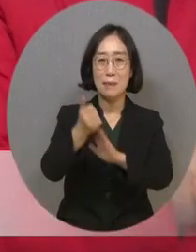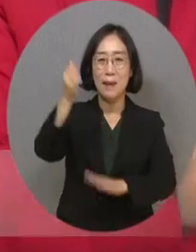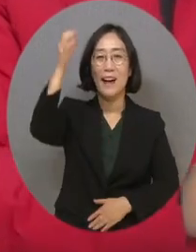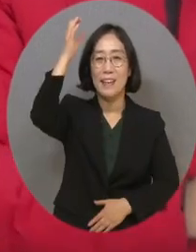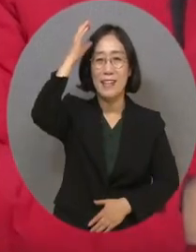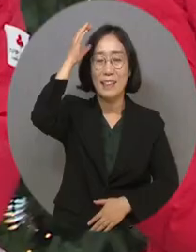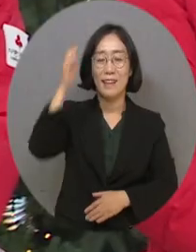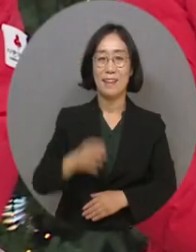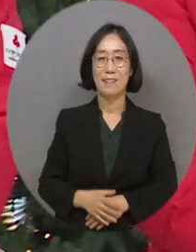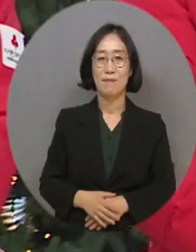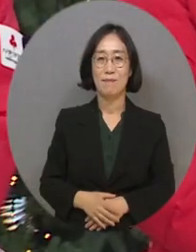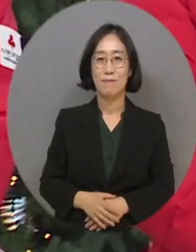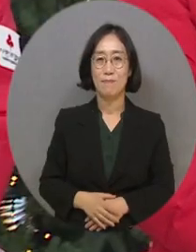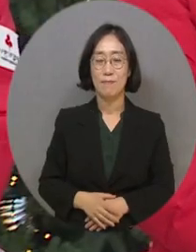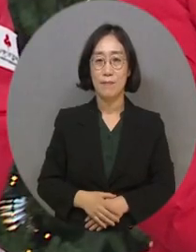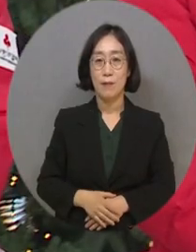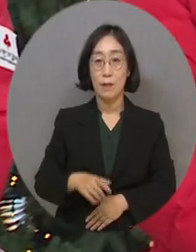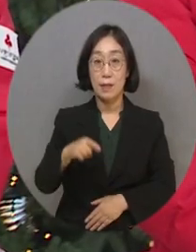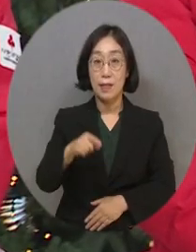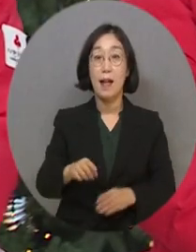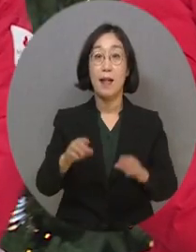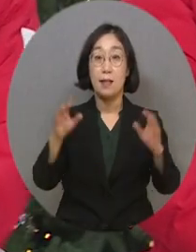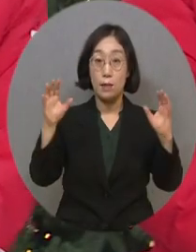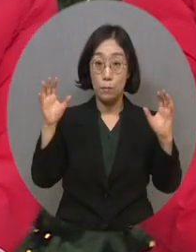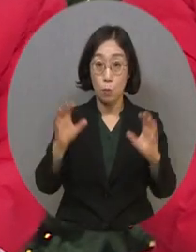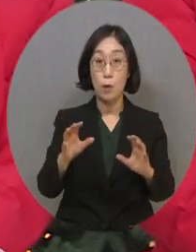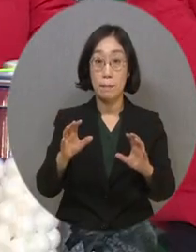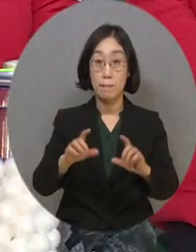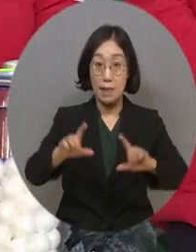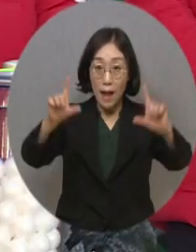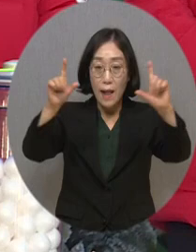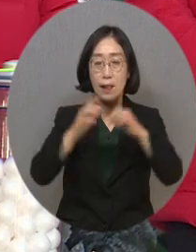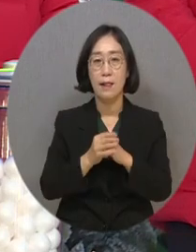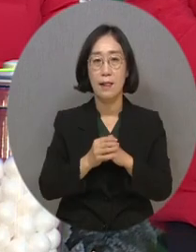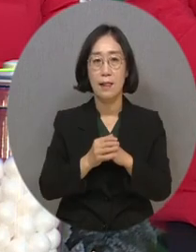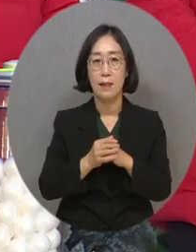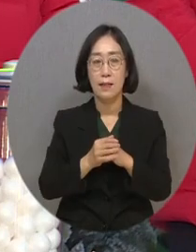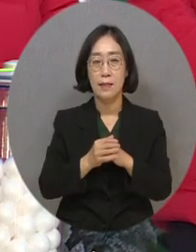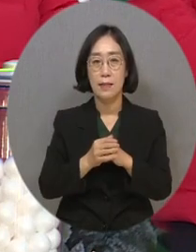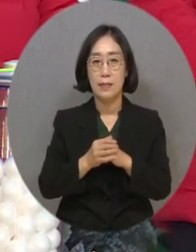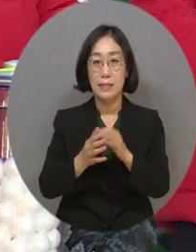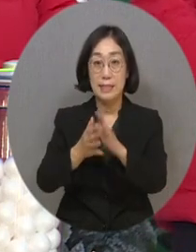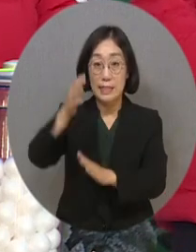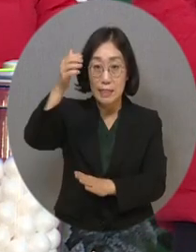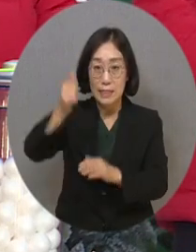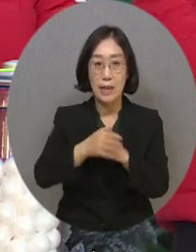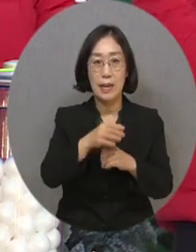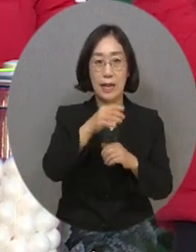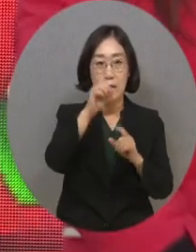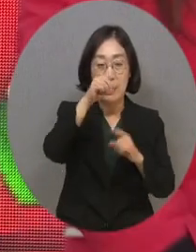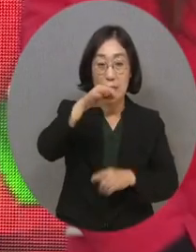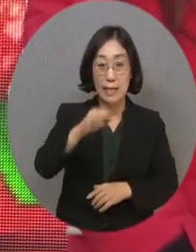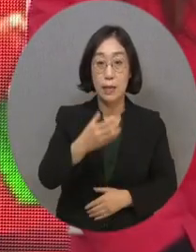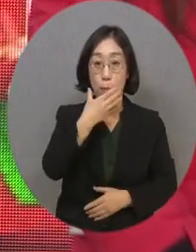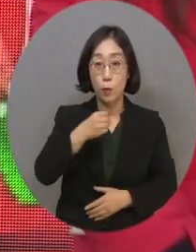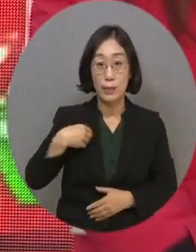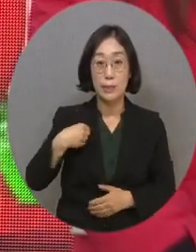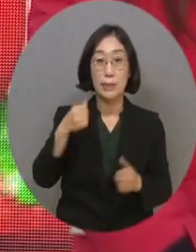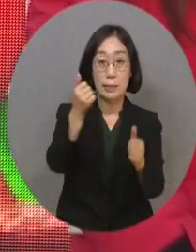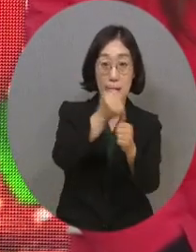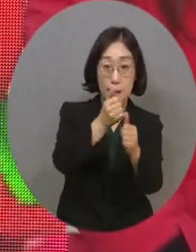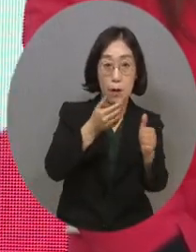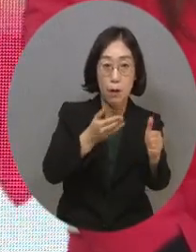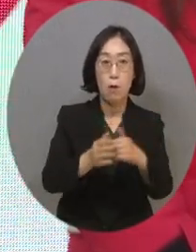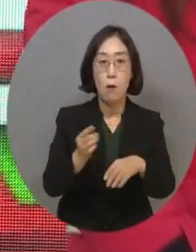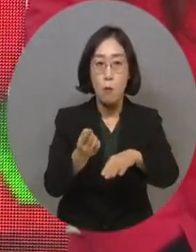하고요. 이날 행사에는 오세훈 서울시장, 이기일 보건복지부 제1차관 이외에도 법인기부자